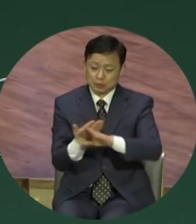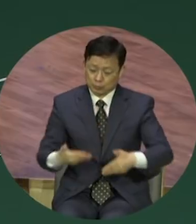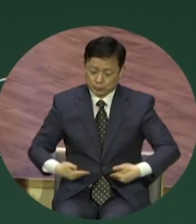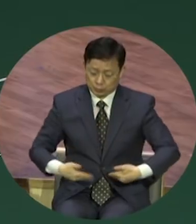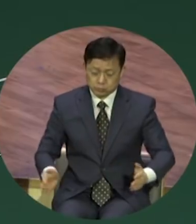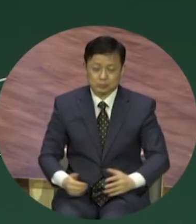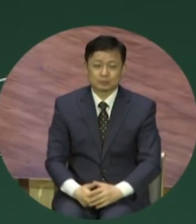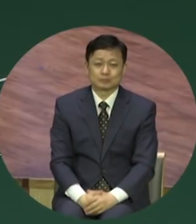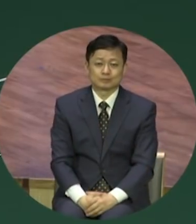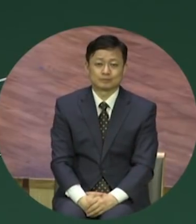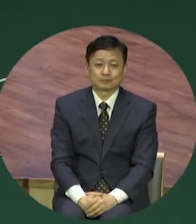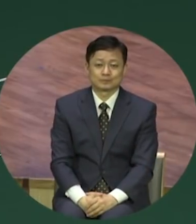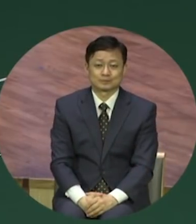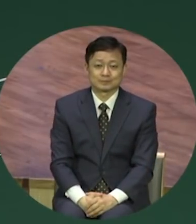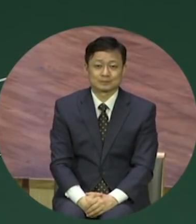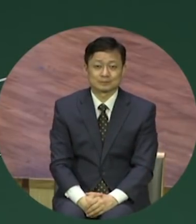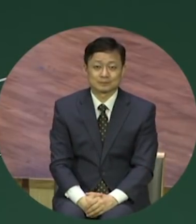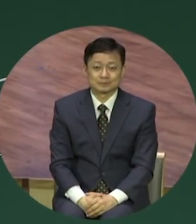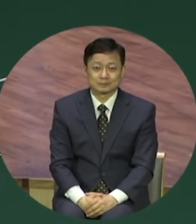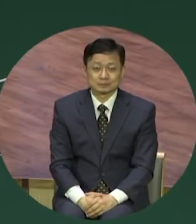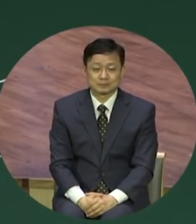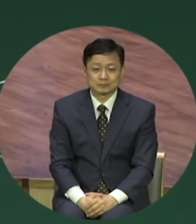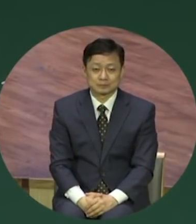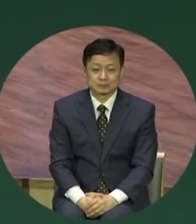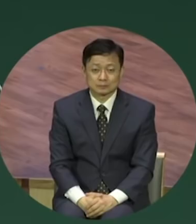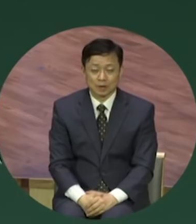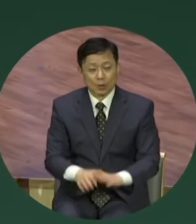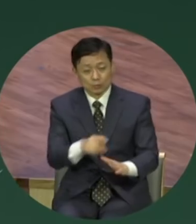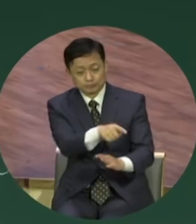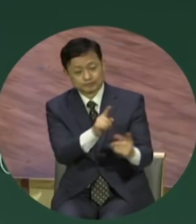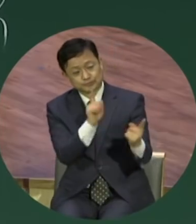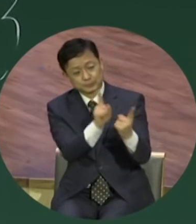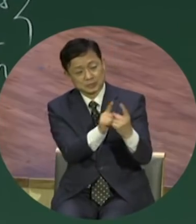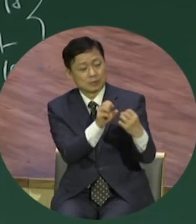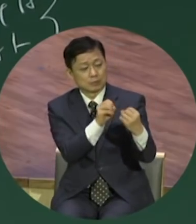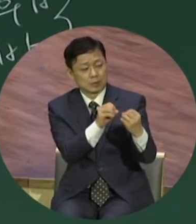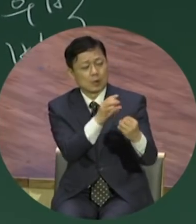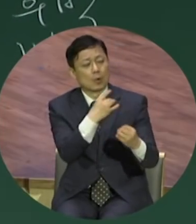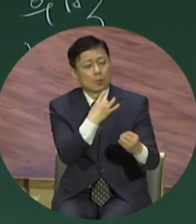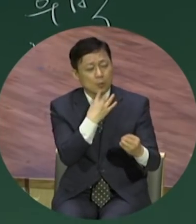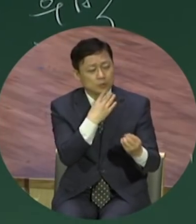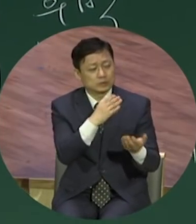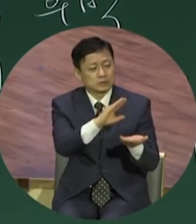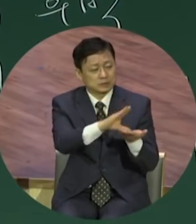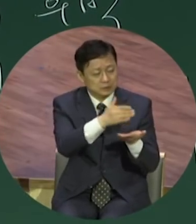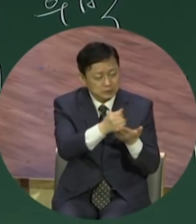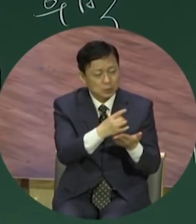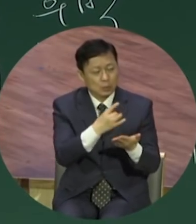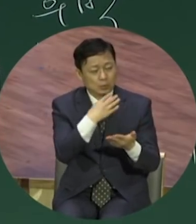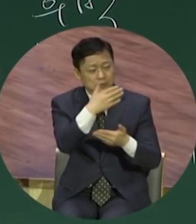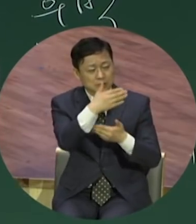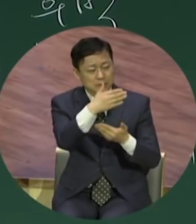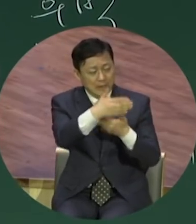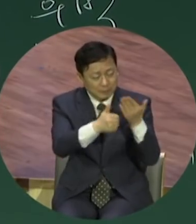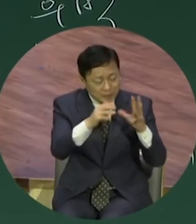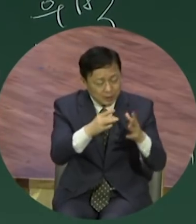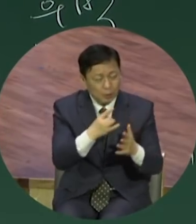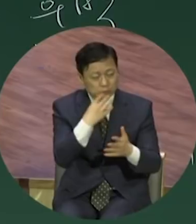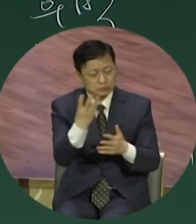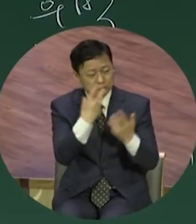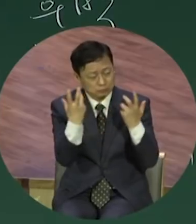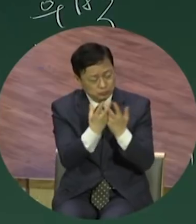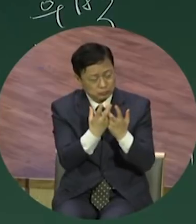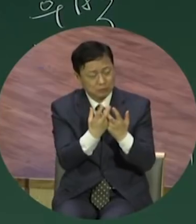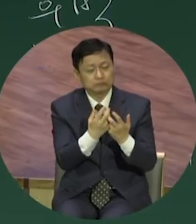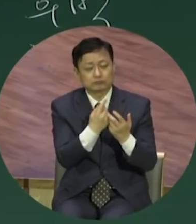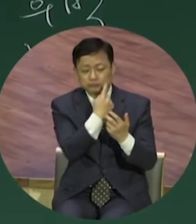필요가 없어. You don't need to speak about other sorts of prayer topics. 오늘 내가 이 사람 만났다. 오직 그리스도, 오직 하나님, 오직 성령과 절대 계획. And if I meet